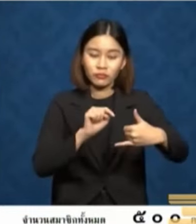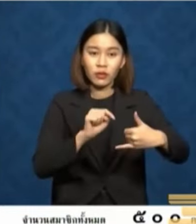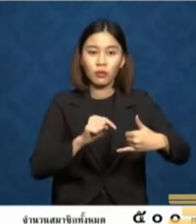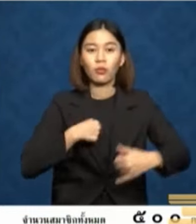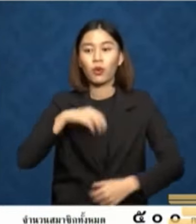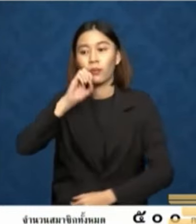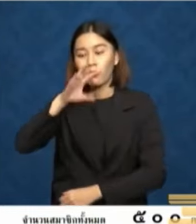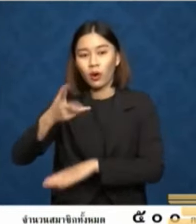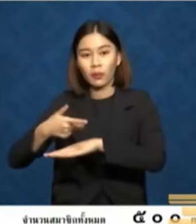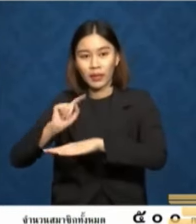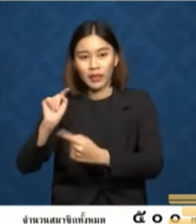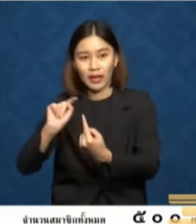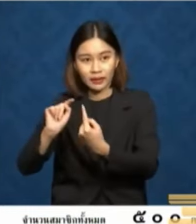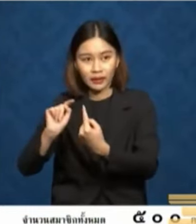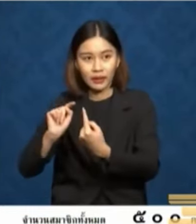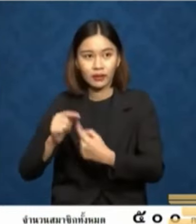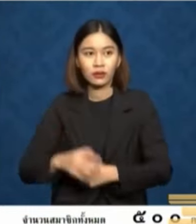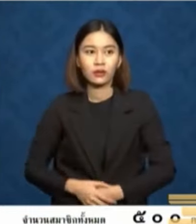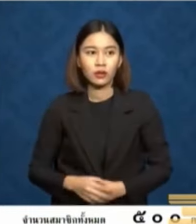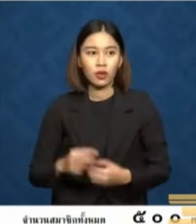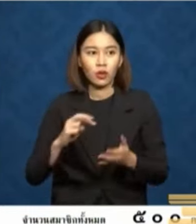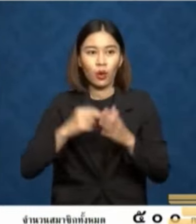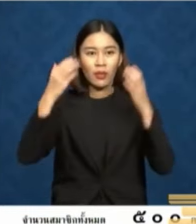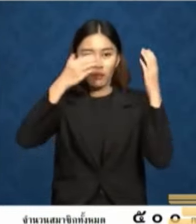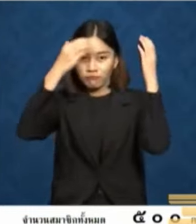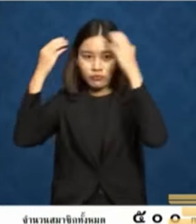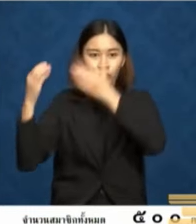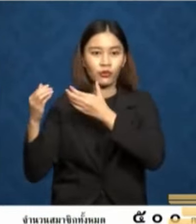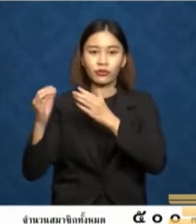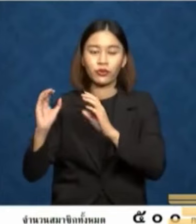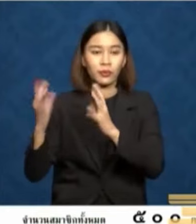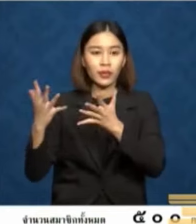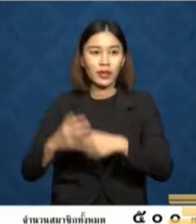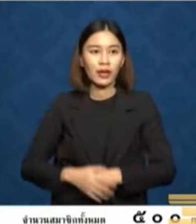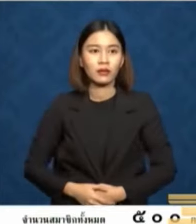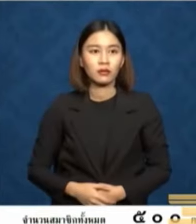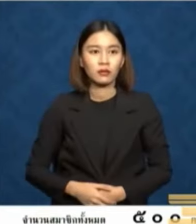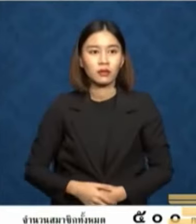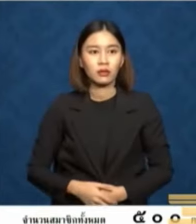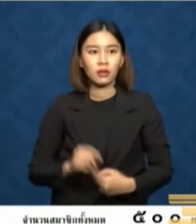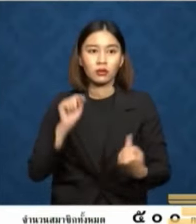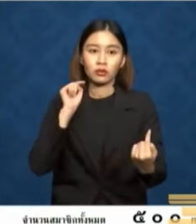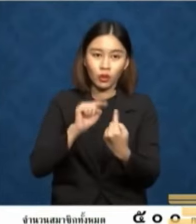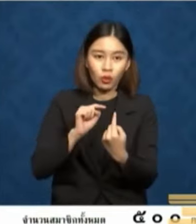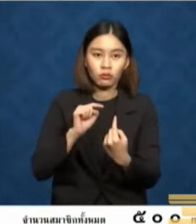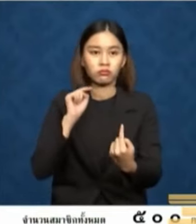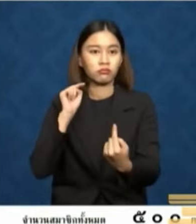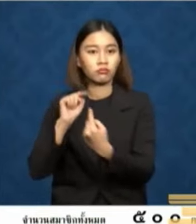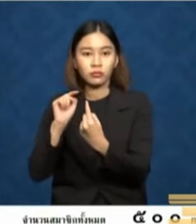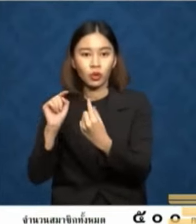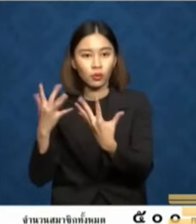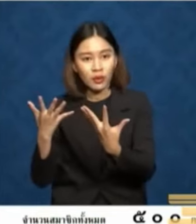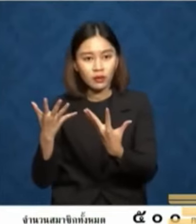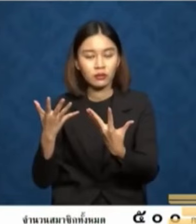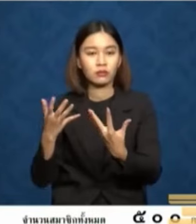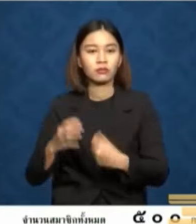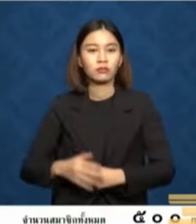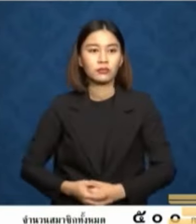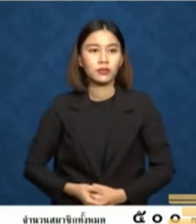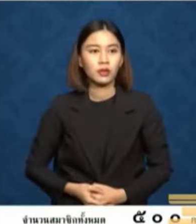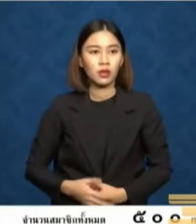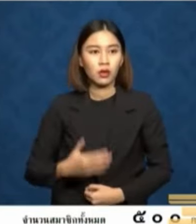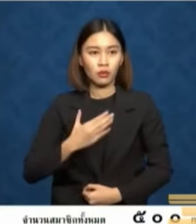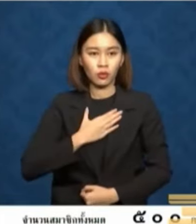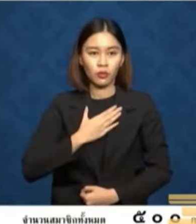ประธานว่านี่คือสิ่งที่สลัดไม่ออกจะหมกควรหรือไม่หมกควร